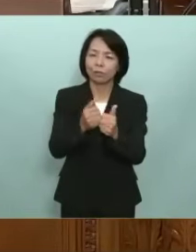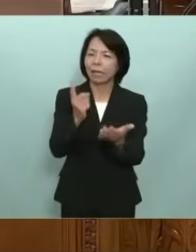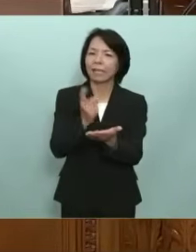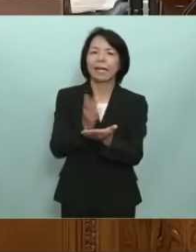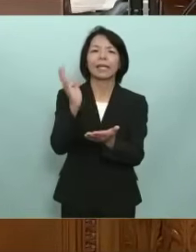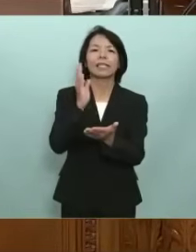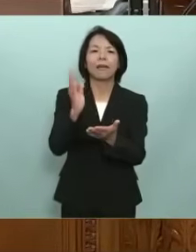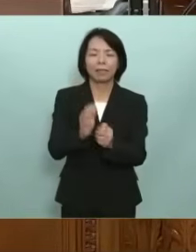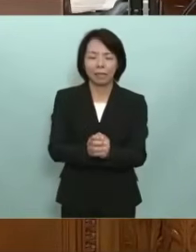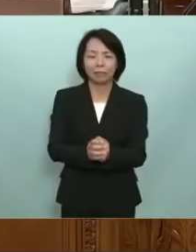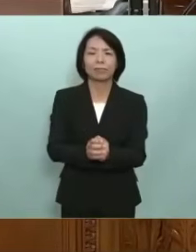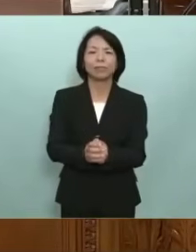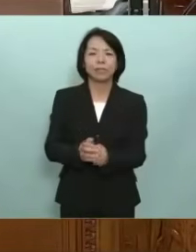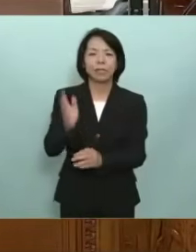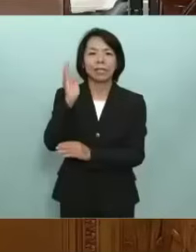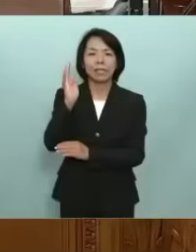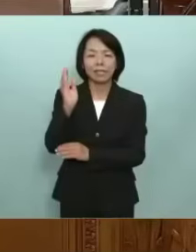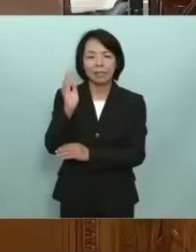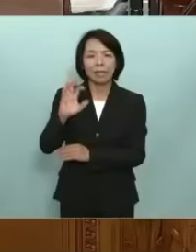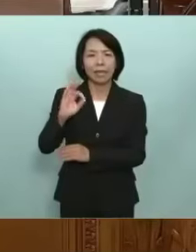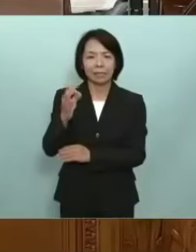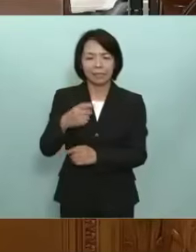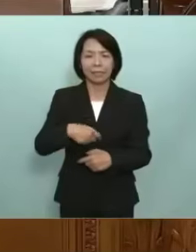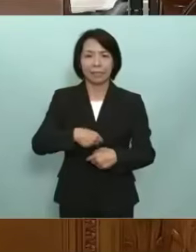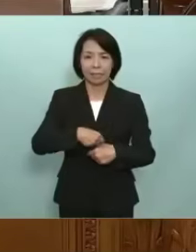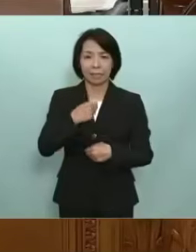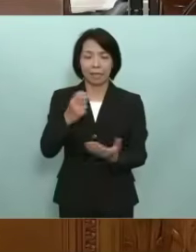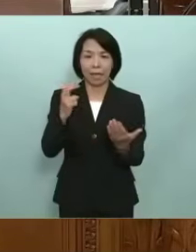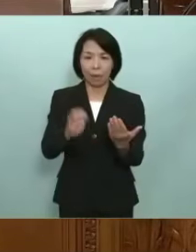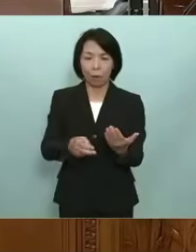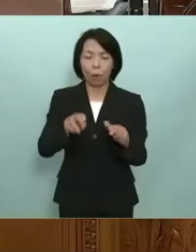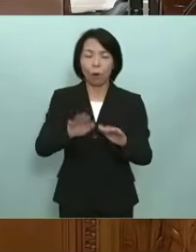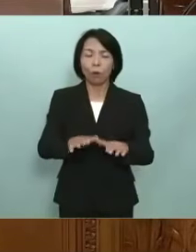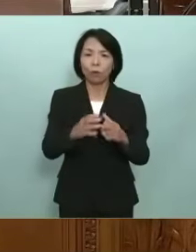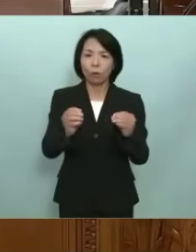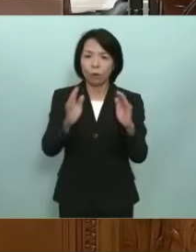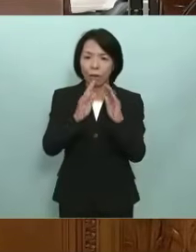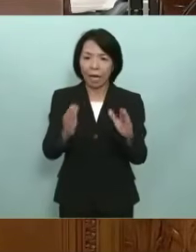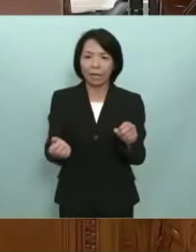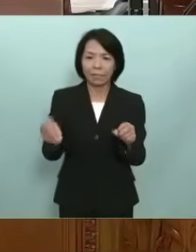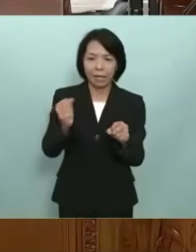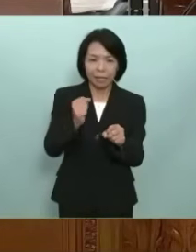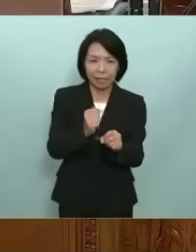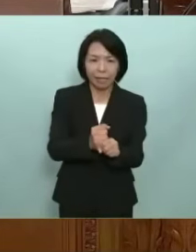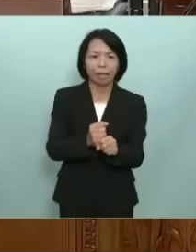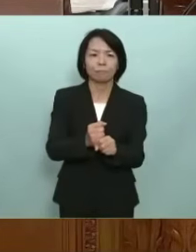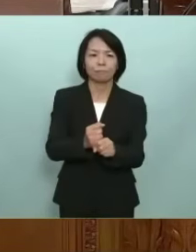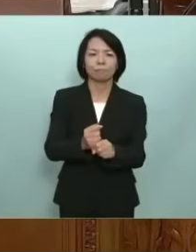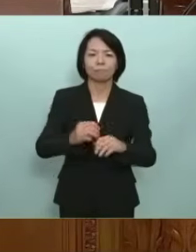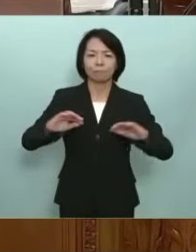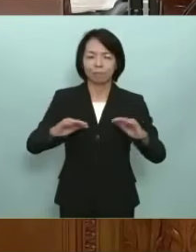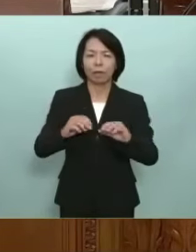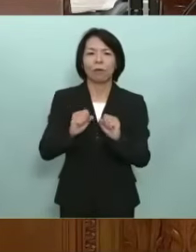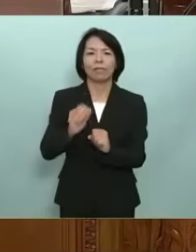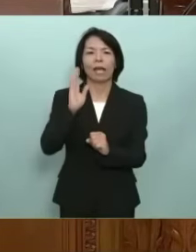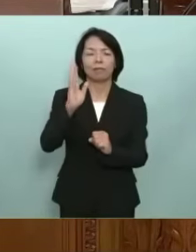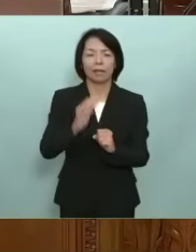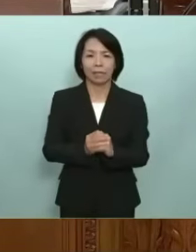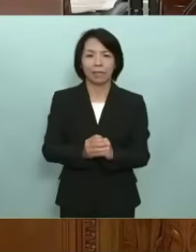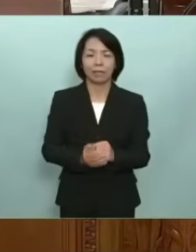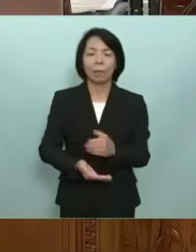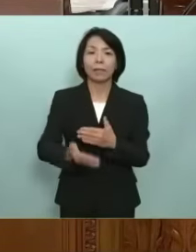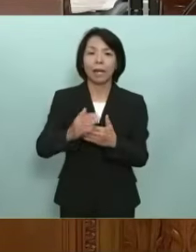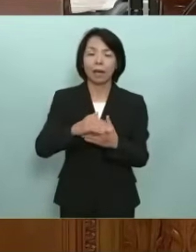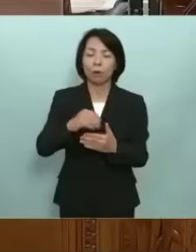資金規制法をこの国会で再改正してくださいの半島への思いを寄せた補正予算の